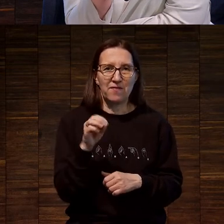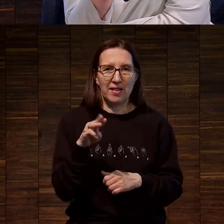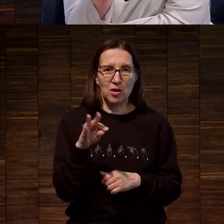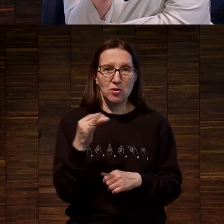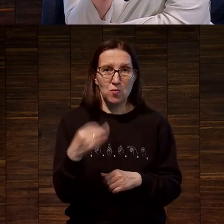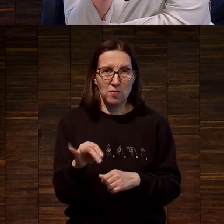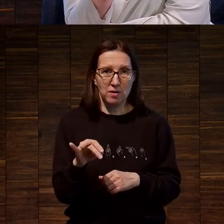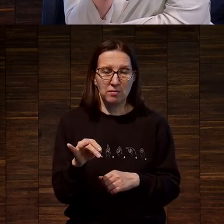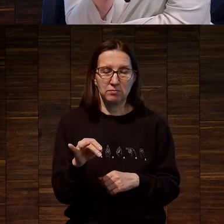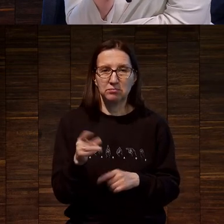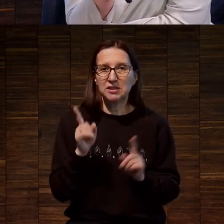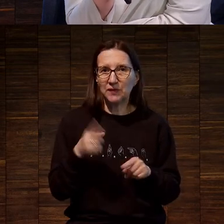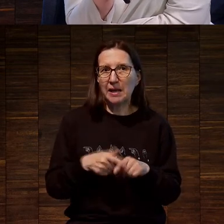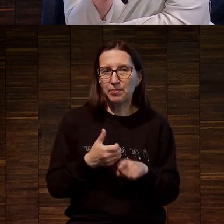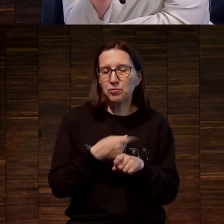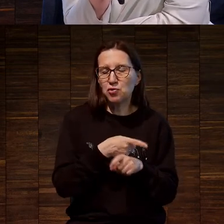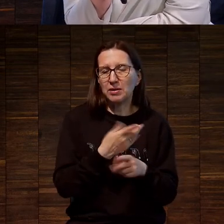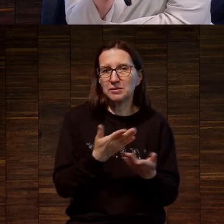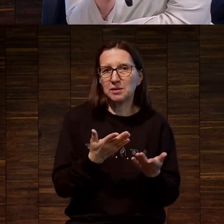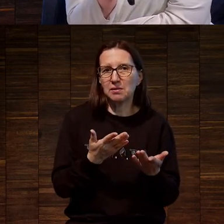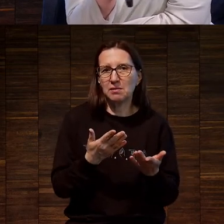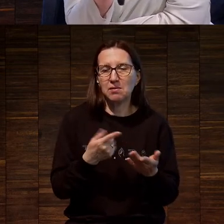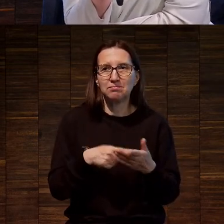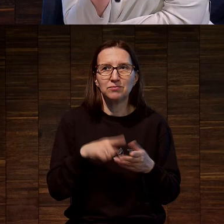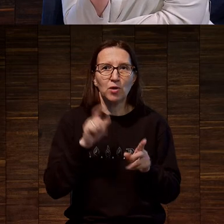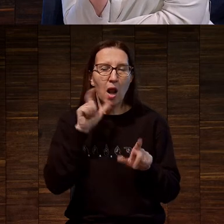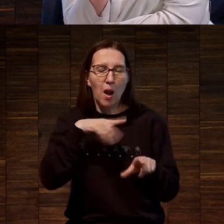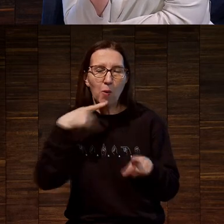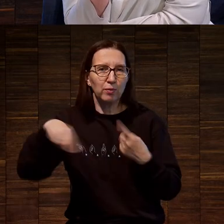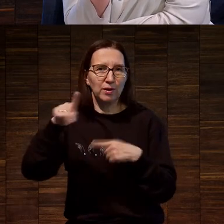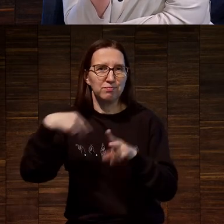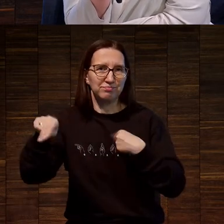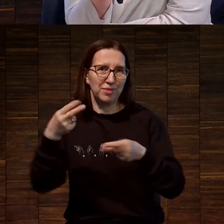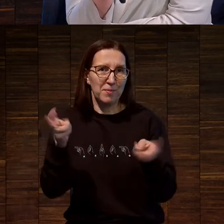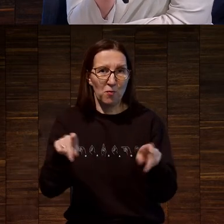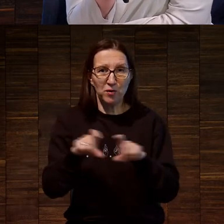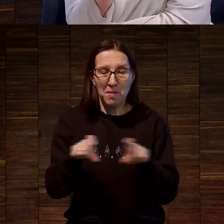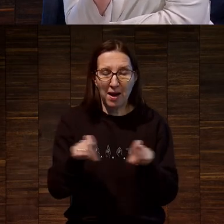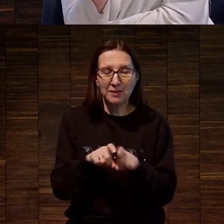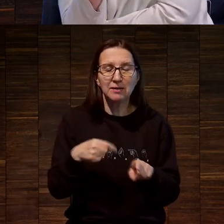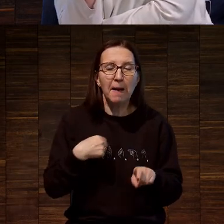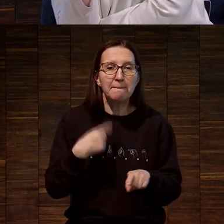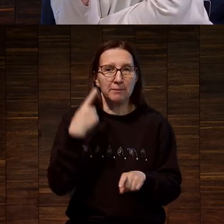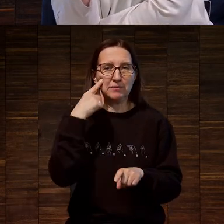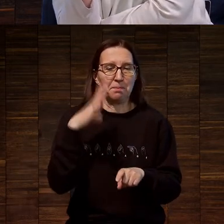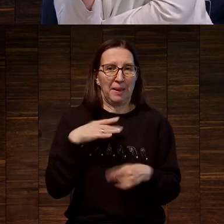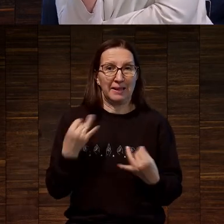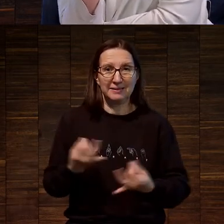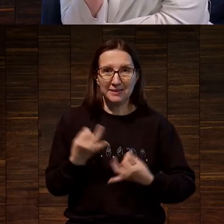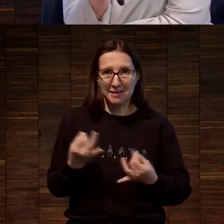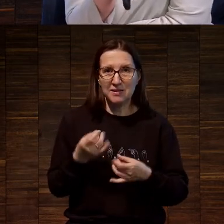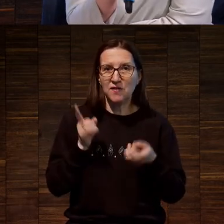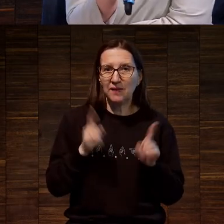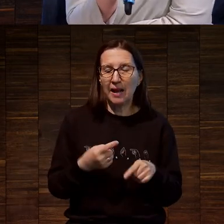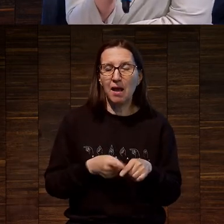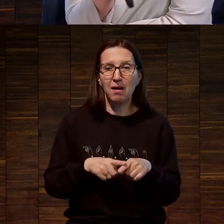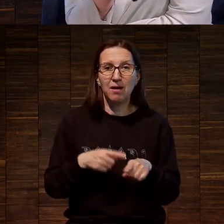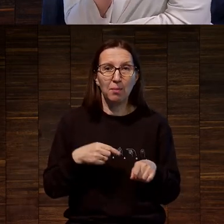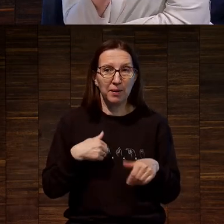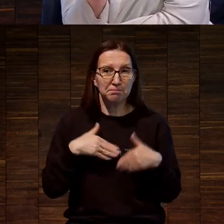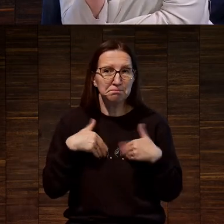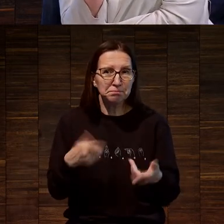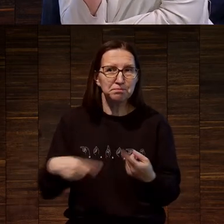Максимально потребительское пространство. Да, и мы играли вот с этим контекстом. Для нас было интересно провоцировать